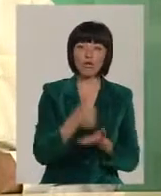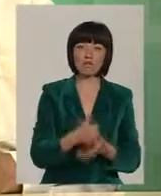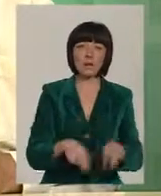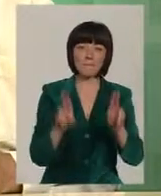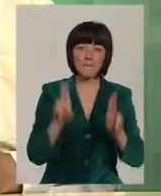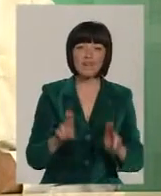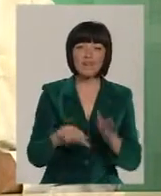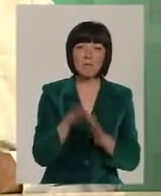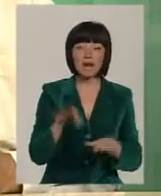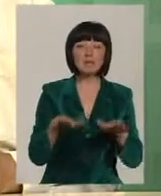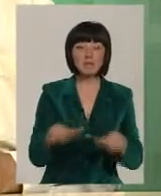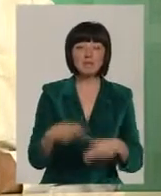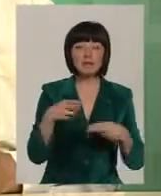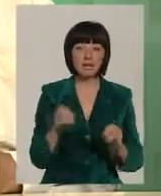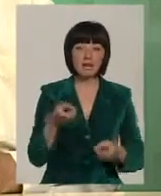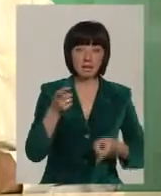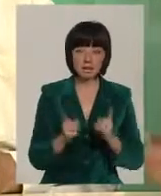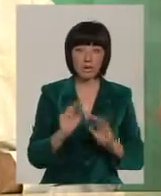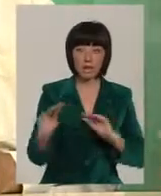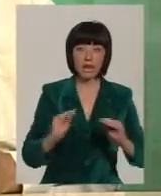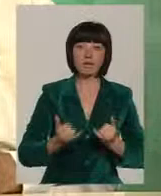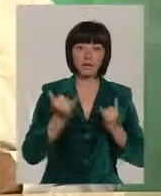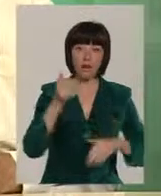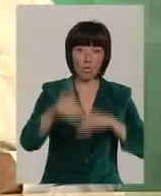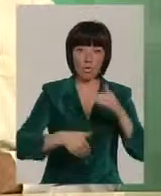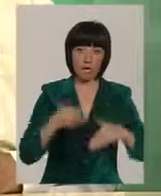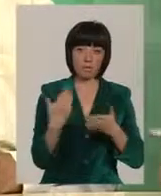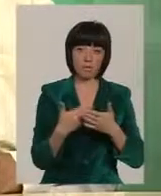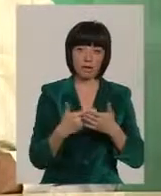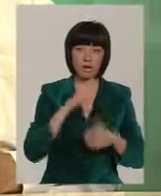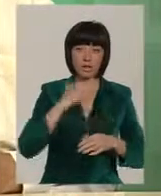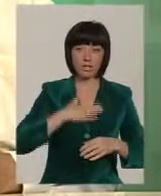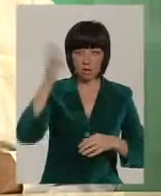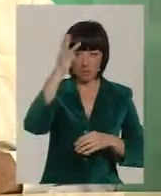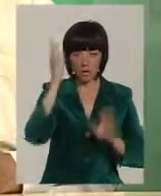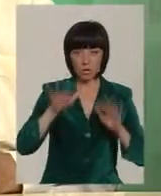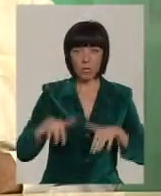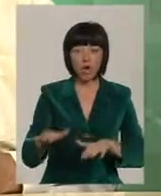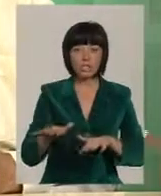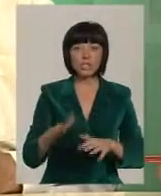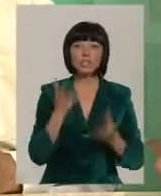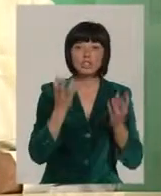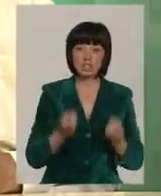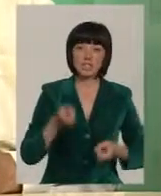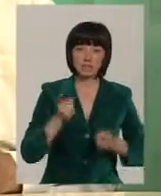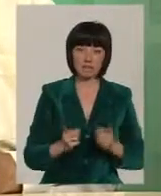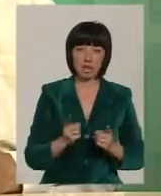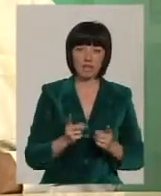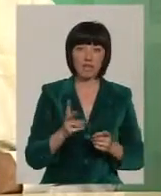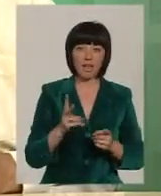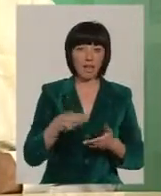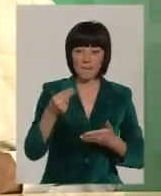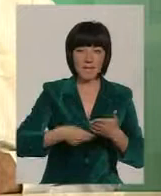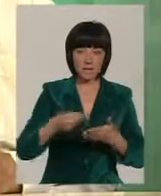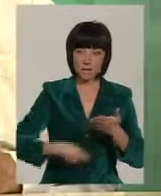вибирати це місце, де яке дійсно обладнане для купання. Тобто, беремо для прикладу наш Хмельницький пляж. Ще, звичайно, не підписані